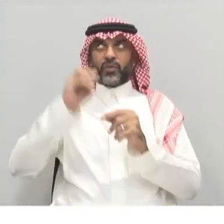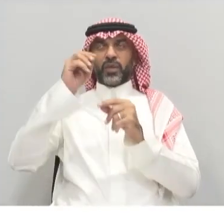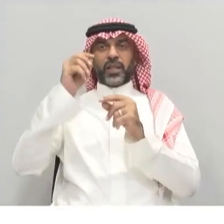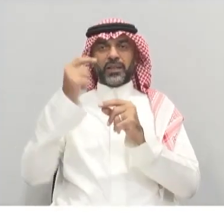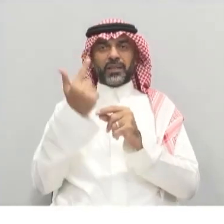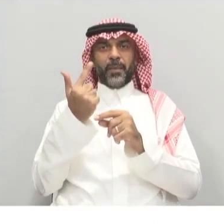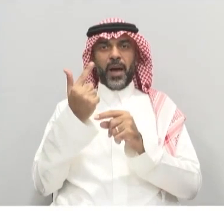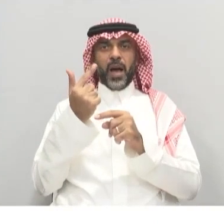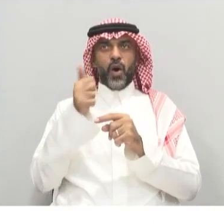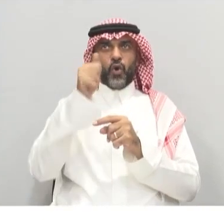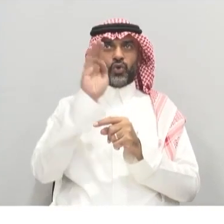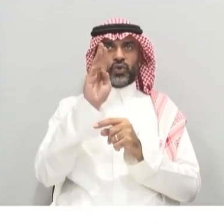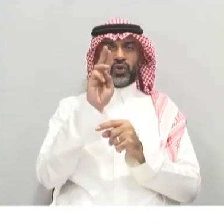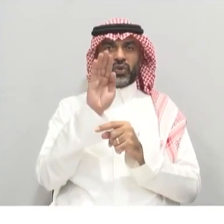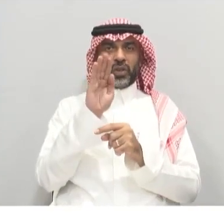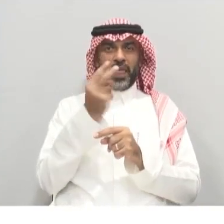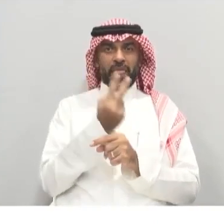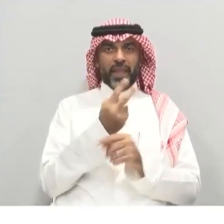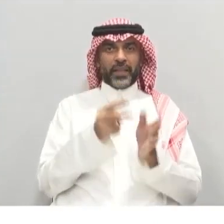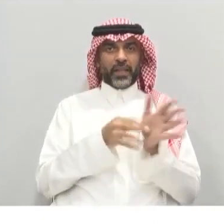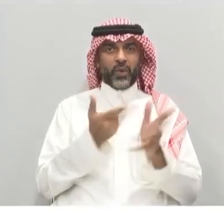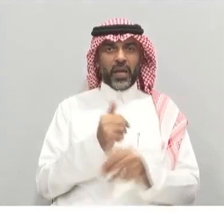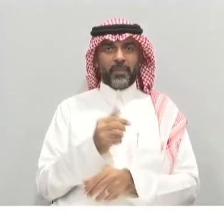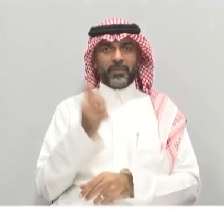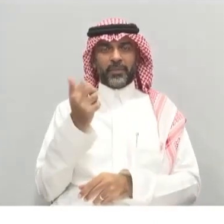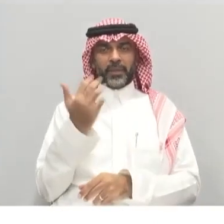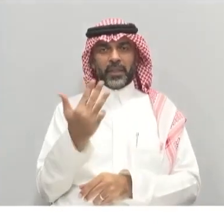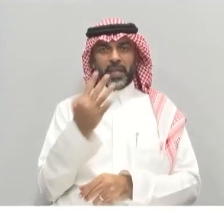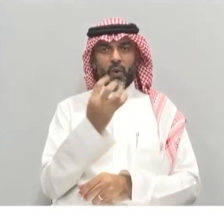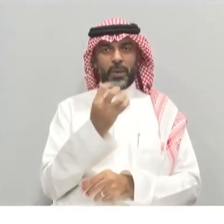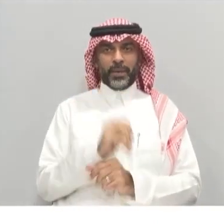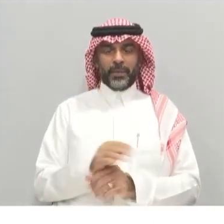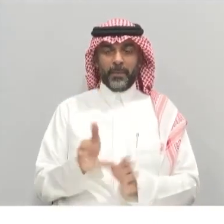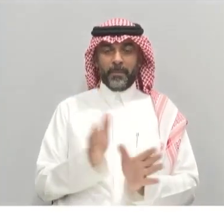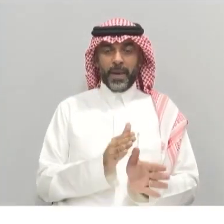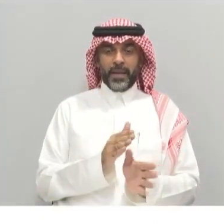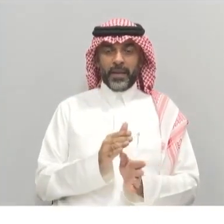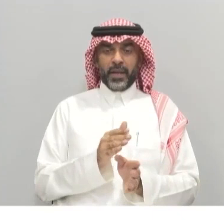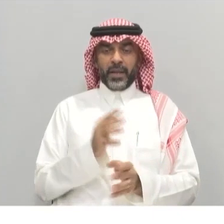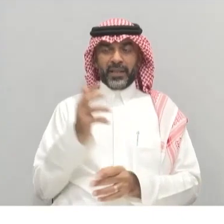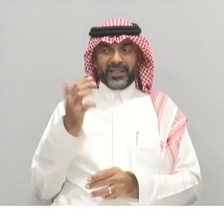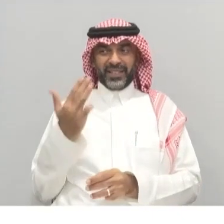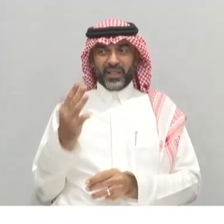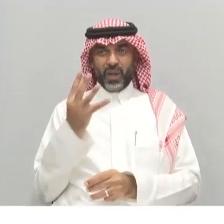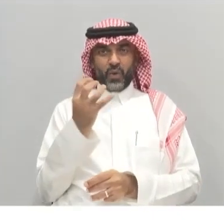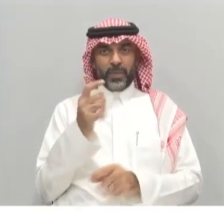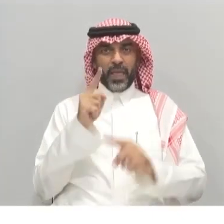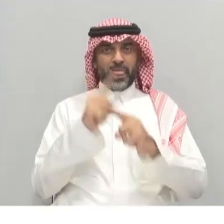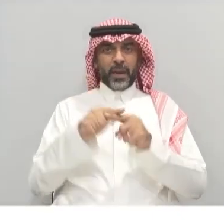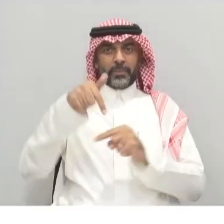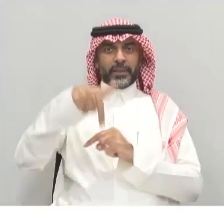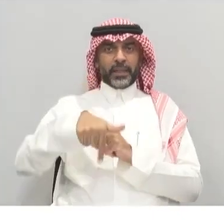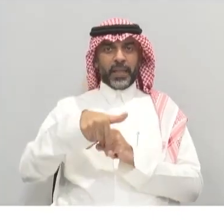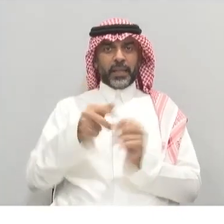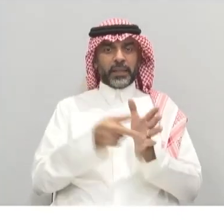اس اثنين تساوي تسعه واربعين بعد ذلك نضرب هذه النتيجه 49 في سته